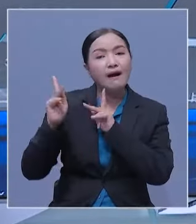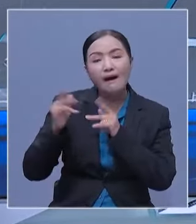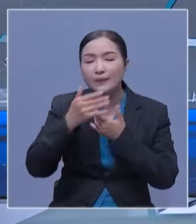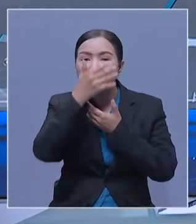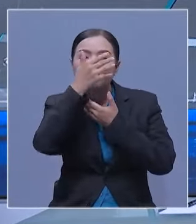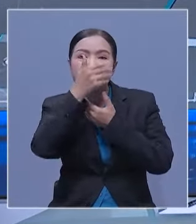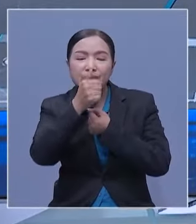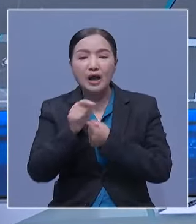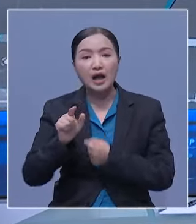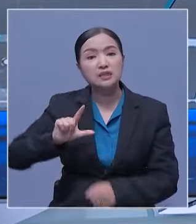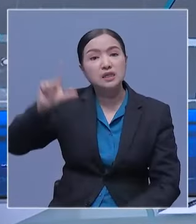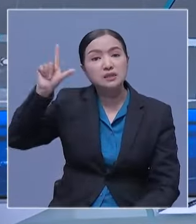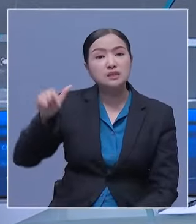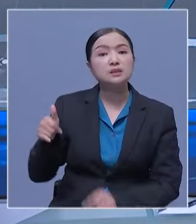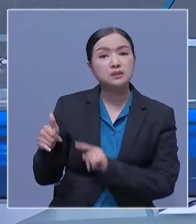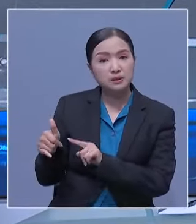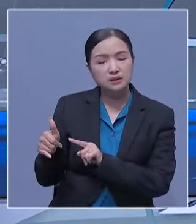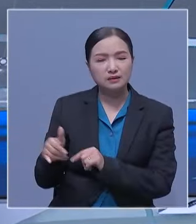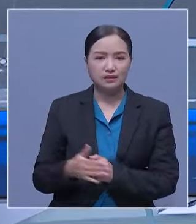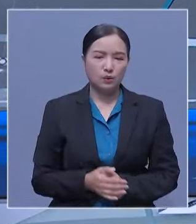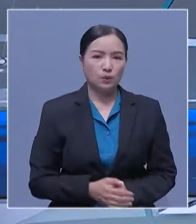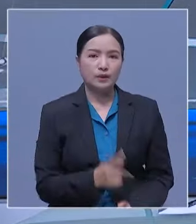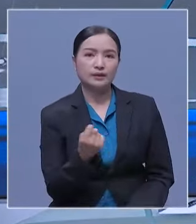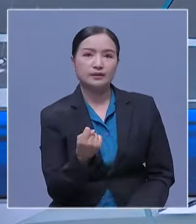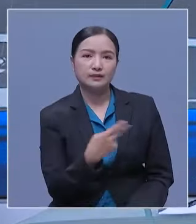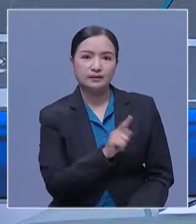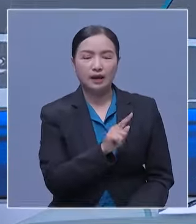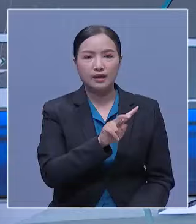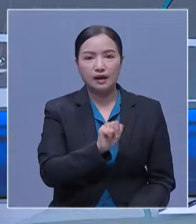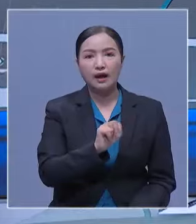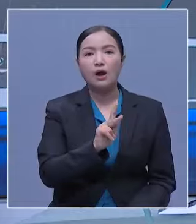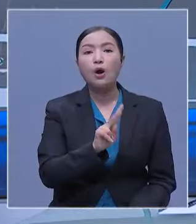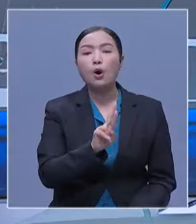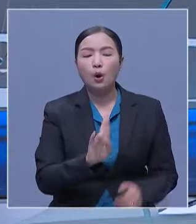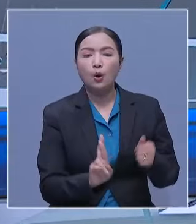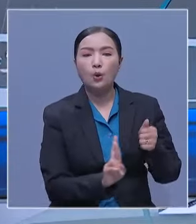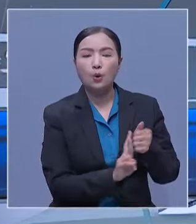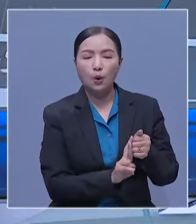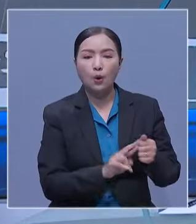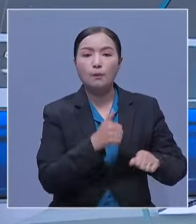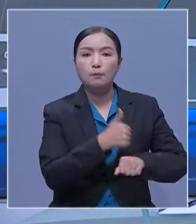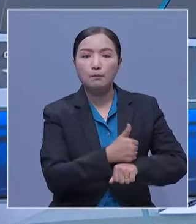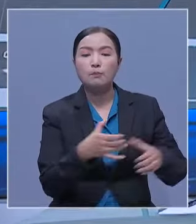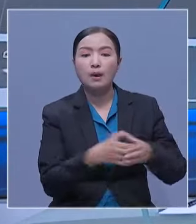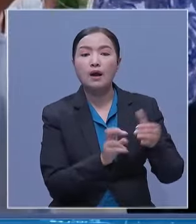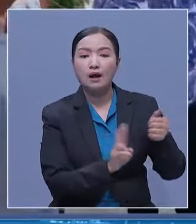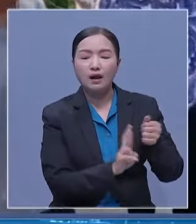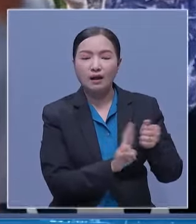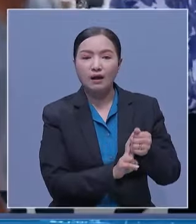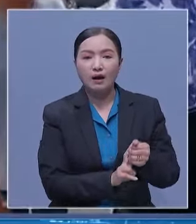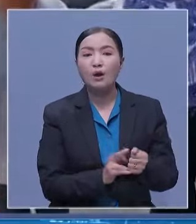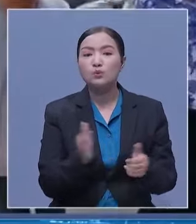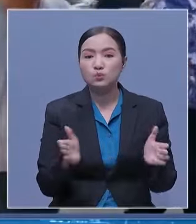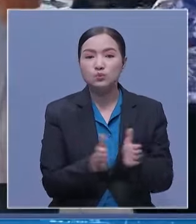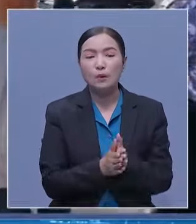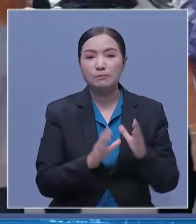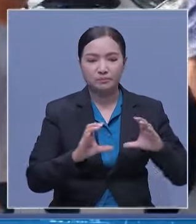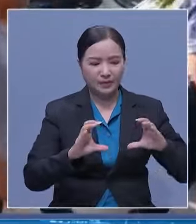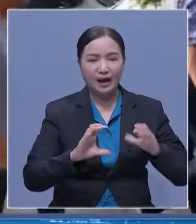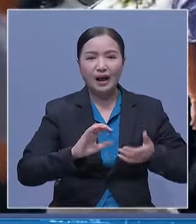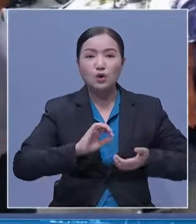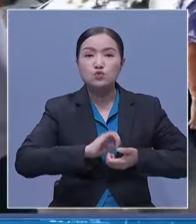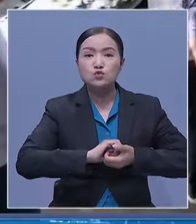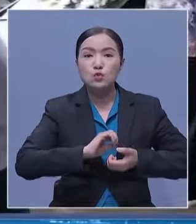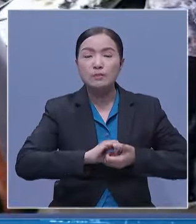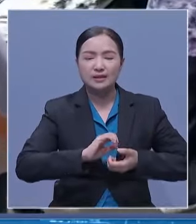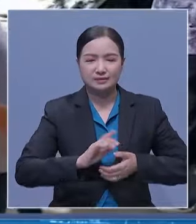นใจเรื่องของคุณทักษิณคุณธนกรวังบุญคงชนะรองหัวหน้าพรรครวมไทยสร้างชาติน ี่น้องรักเลยเนี่ย ใช่แต่ปรากฏว่าล่าสุด